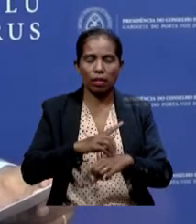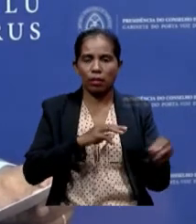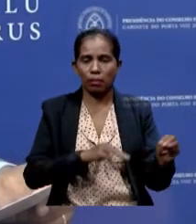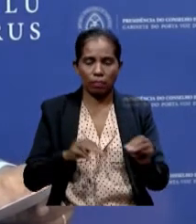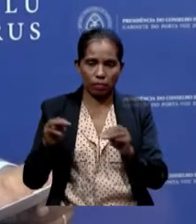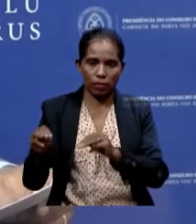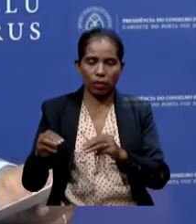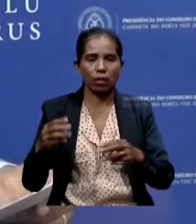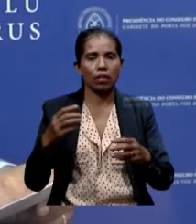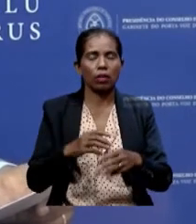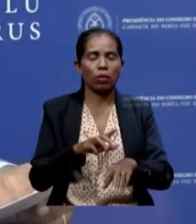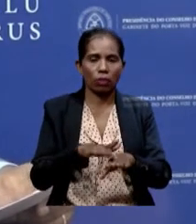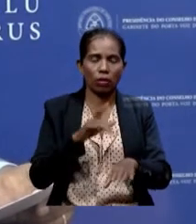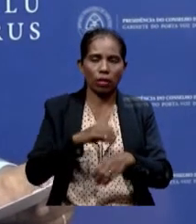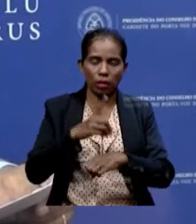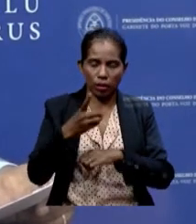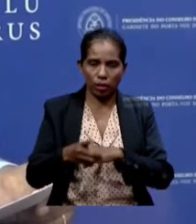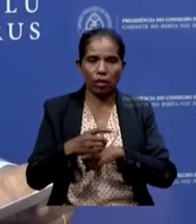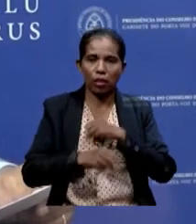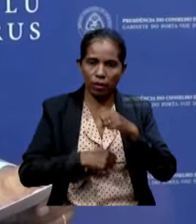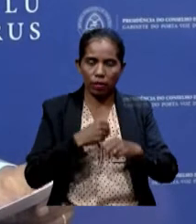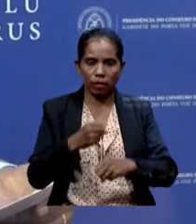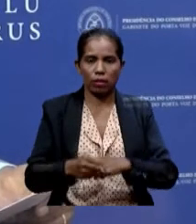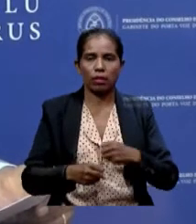husi idene o nesani sofre